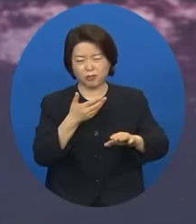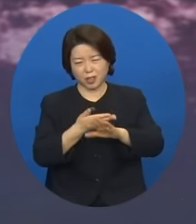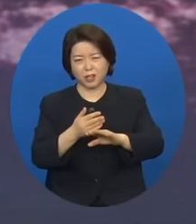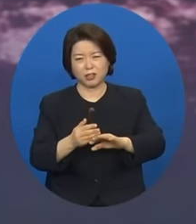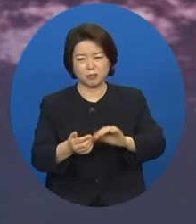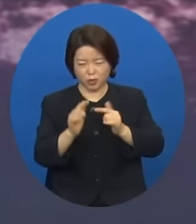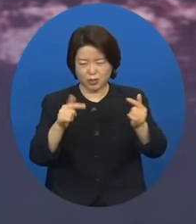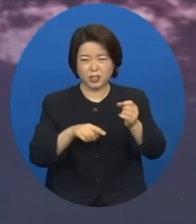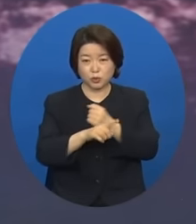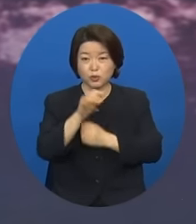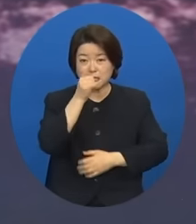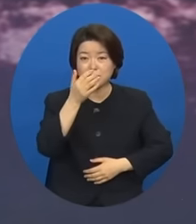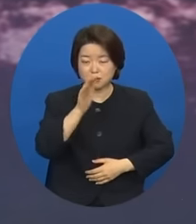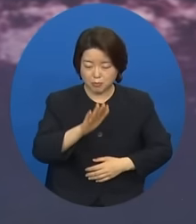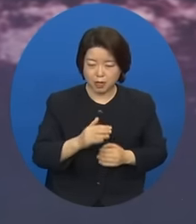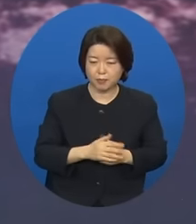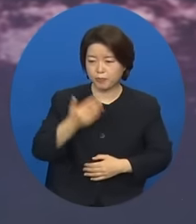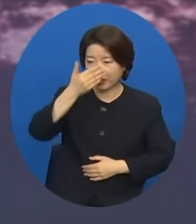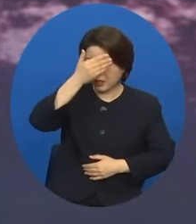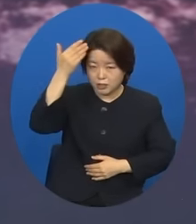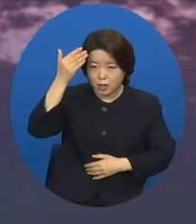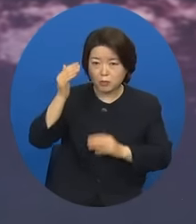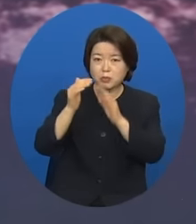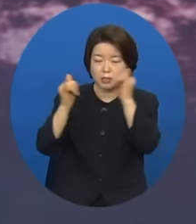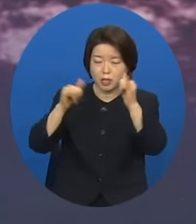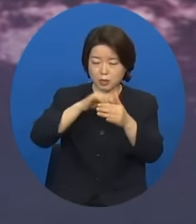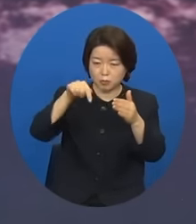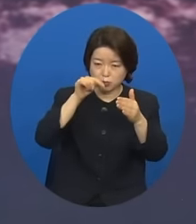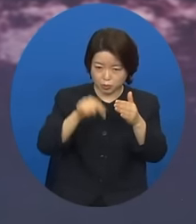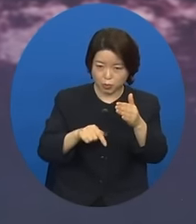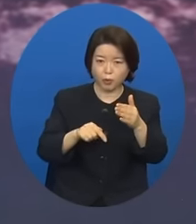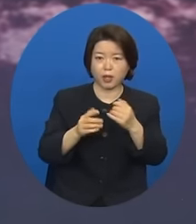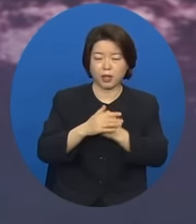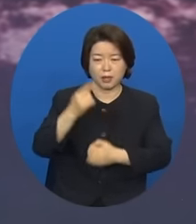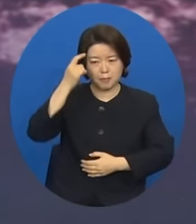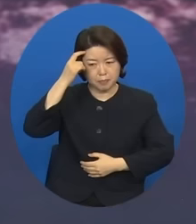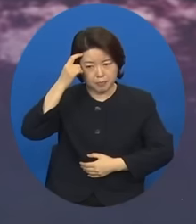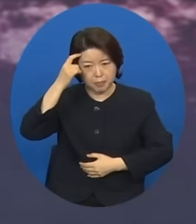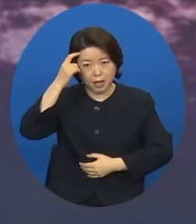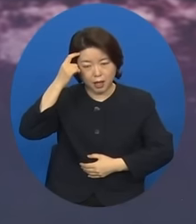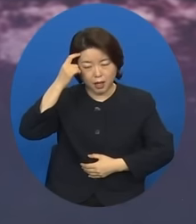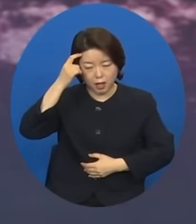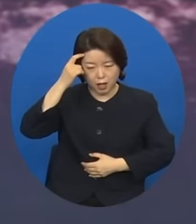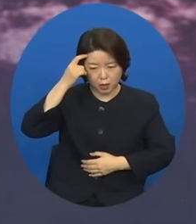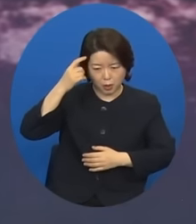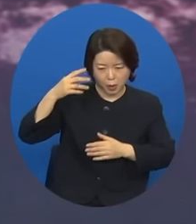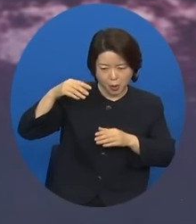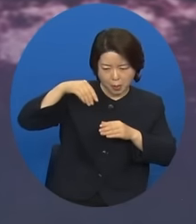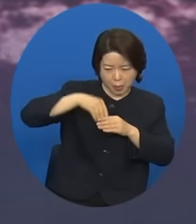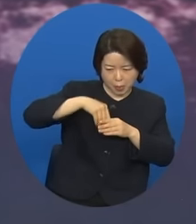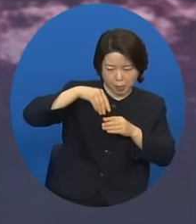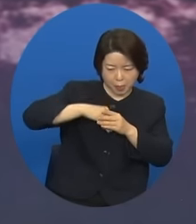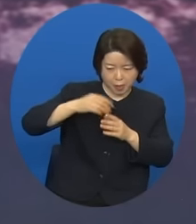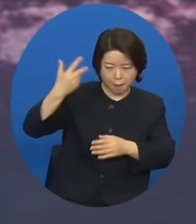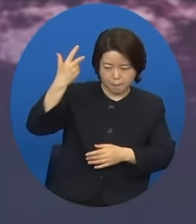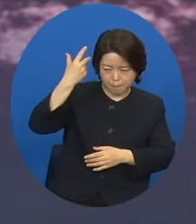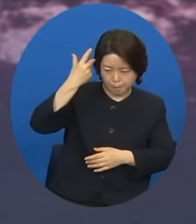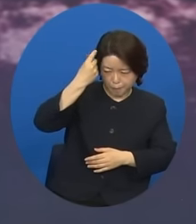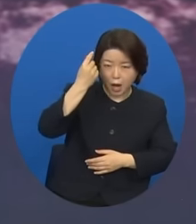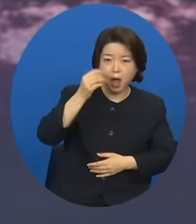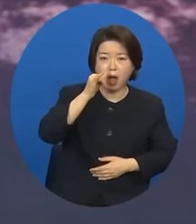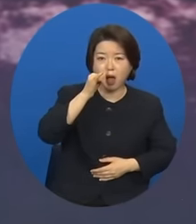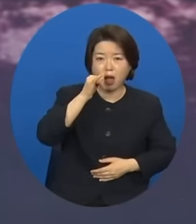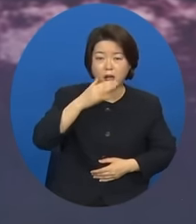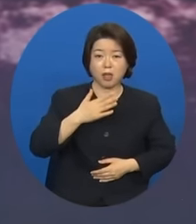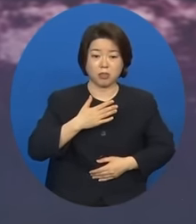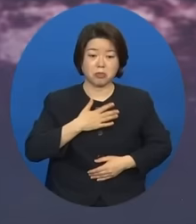있지만 이것이 그들의 무의식 가운데 떤 가치관 가운데 스며 있기 때문에 그렇다는 거예요 자기의